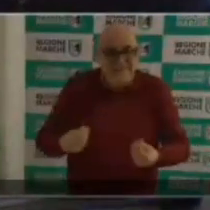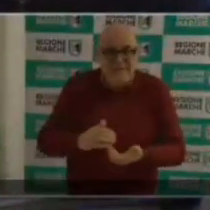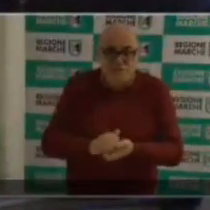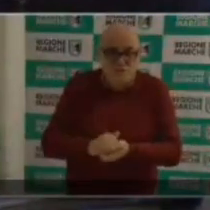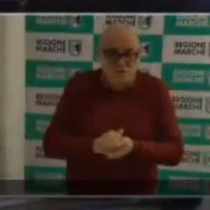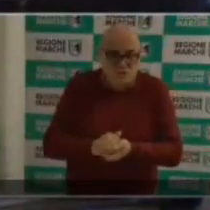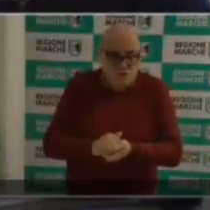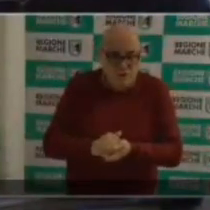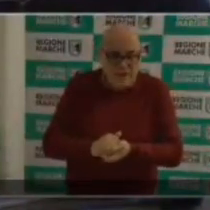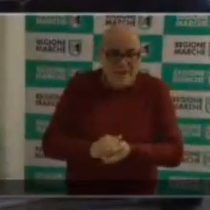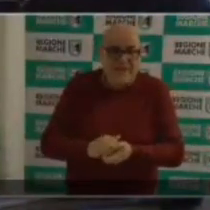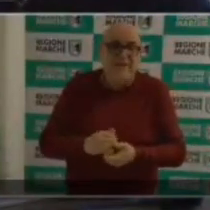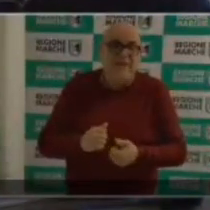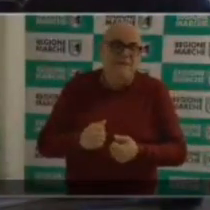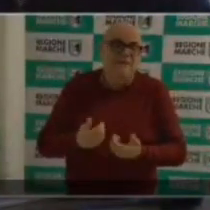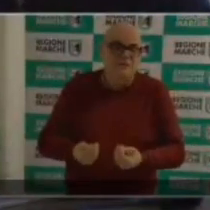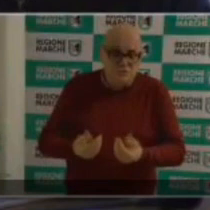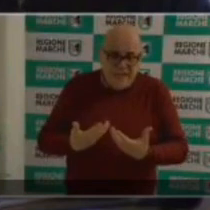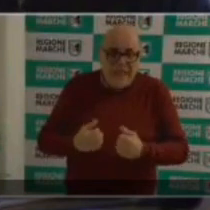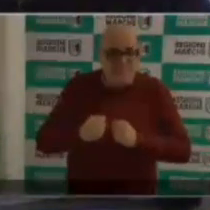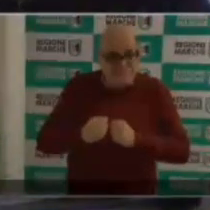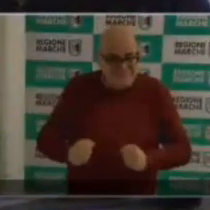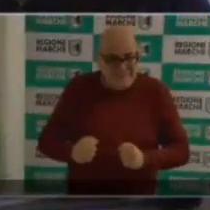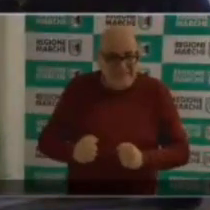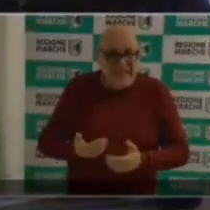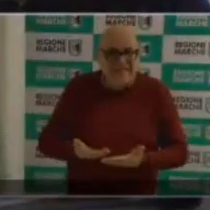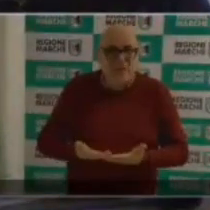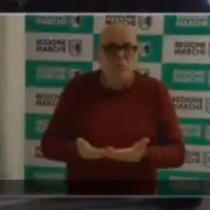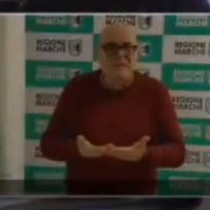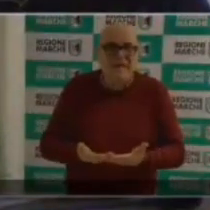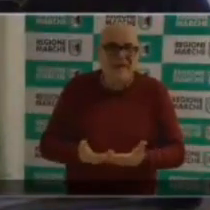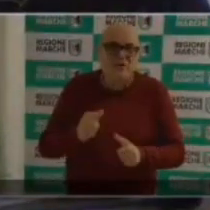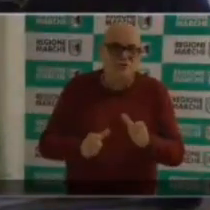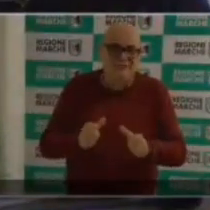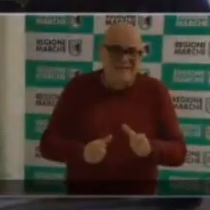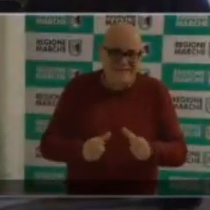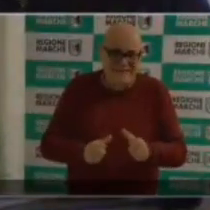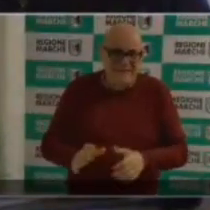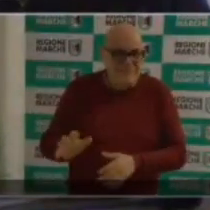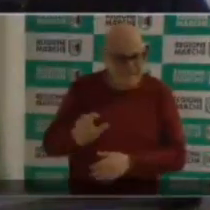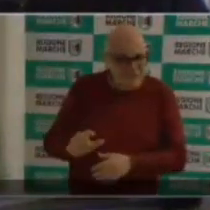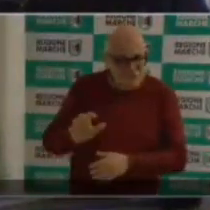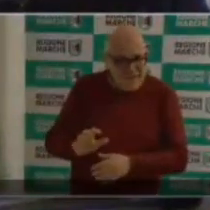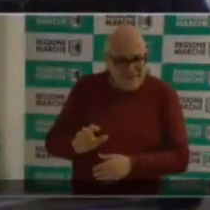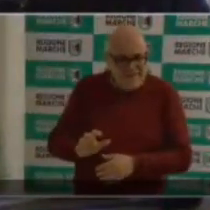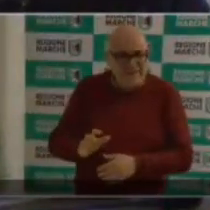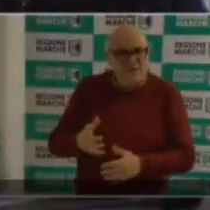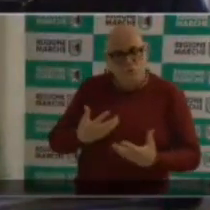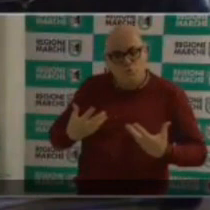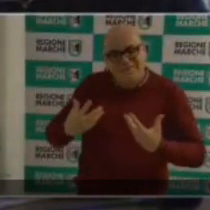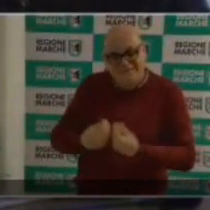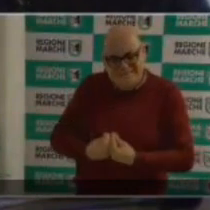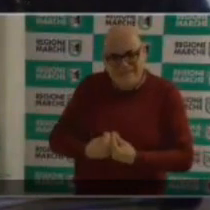dare comunque il nostro apporto al cittadino marchigiano. Dunque è importante riuscire ad esserci insieme perché così non si lascia